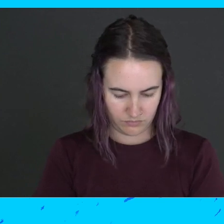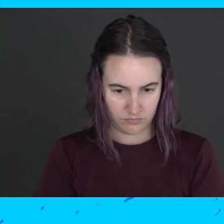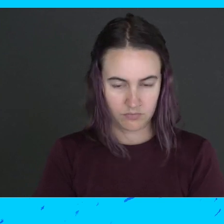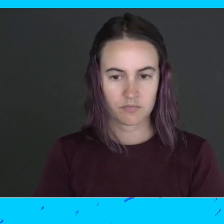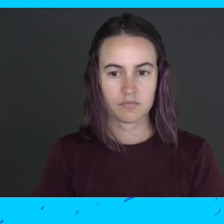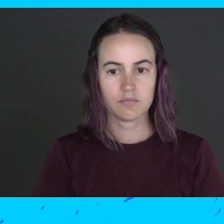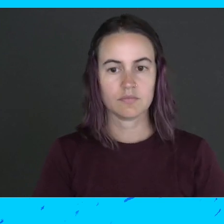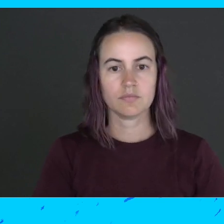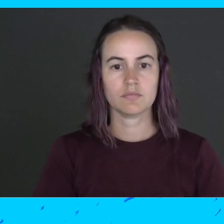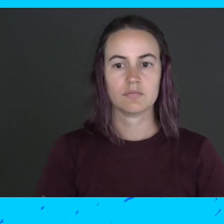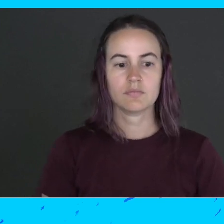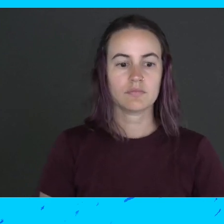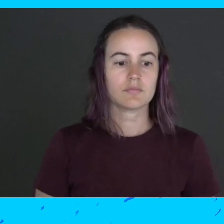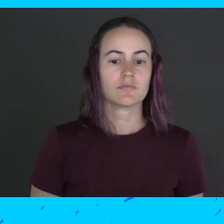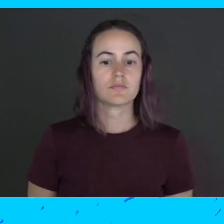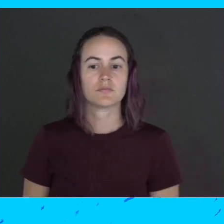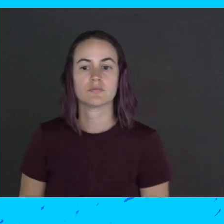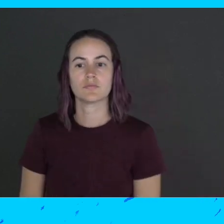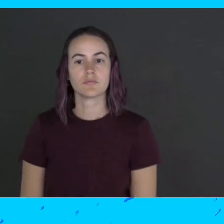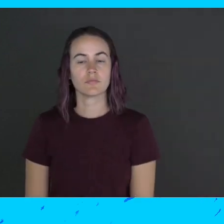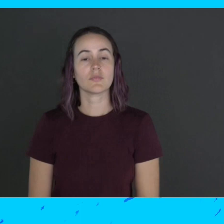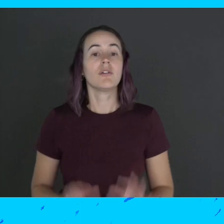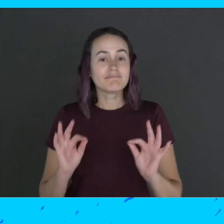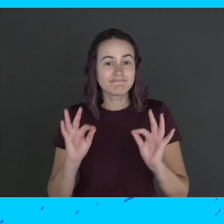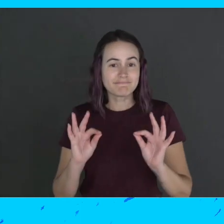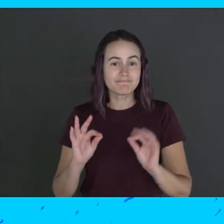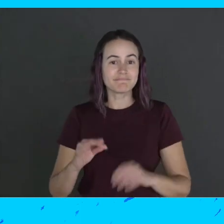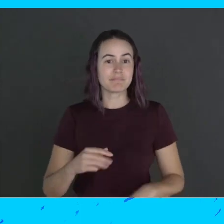vous verrez les noms